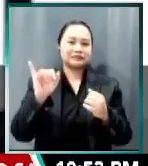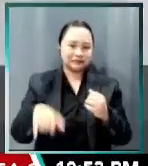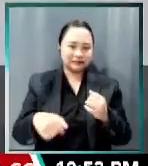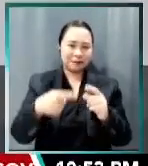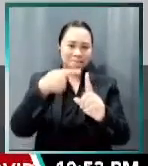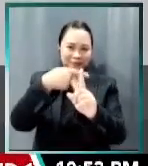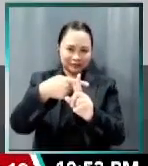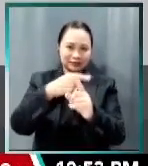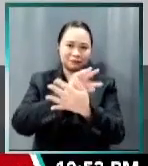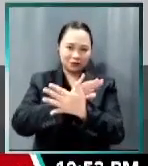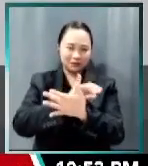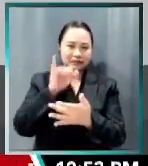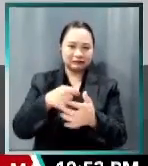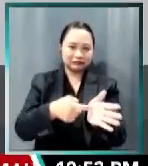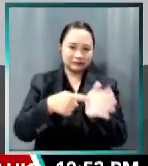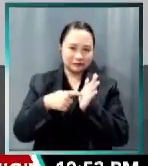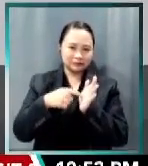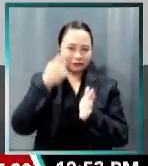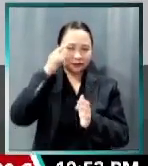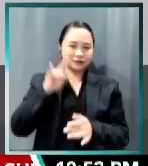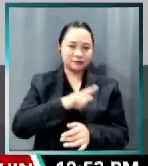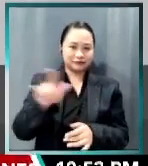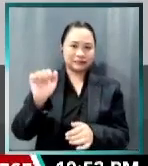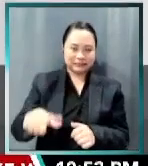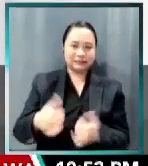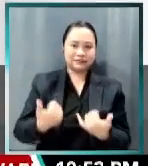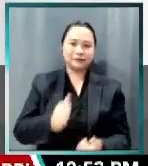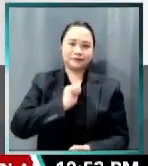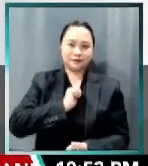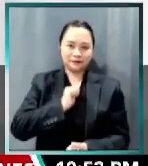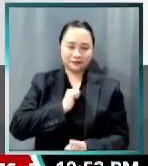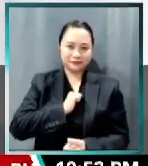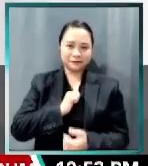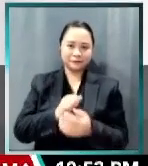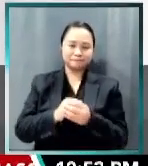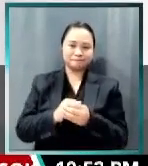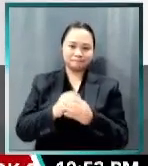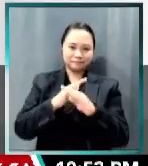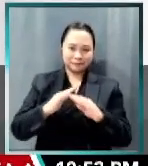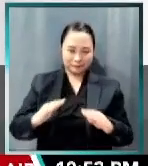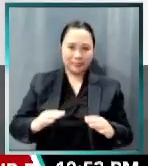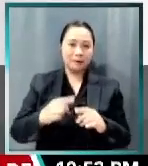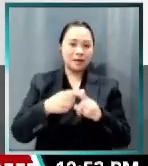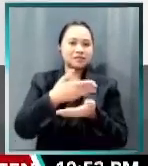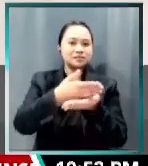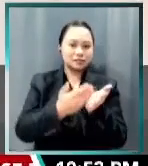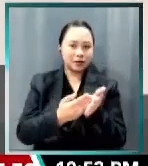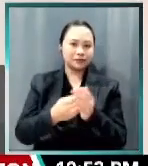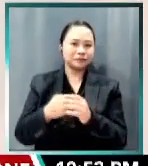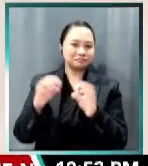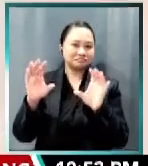overseas events. Naka-self-quarantine siya. Matutuloy naman sa concert sa bansang iba pang miyembro ng Super Junior.